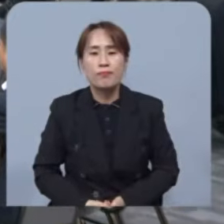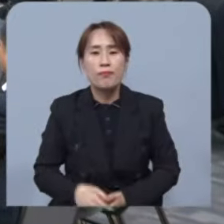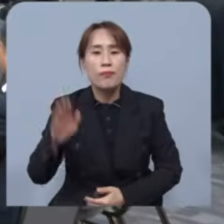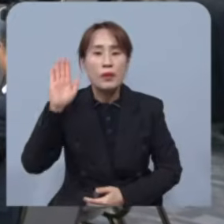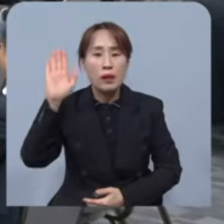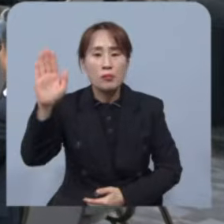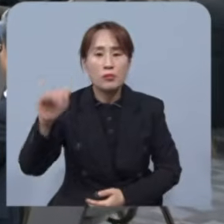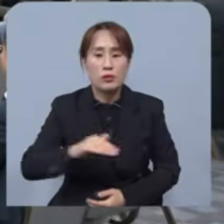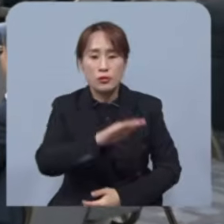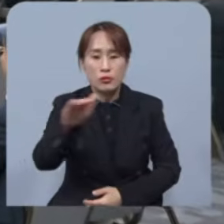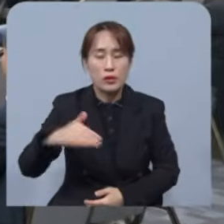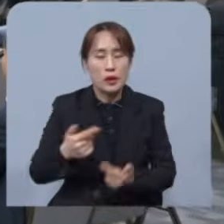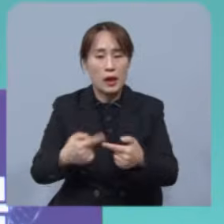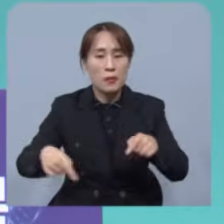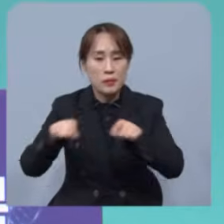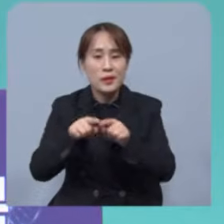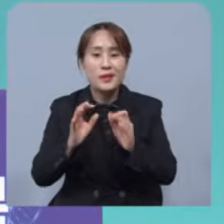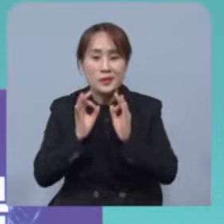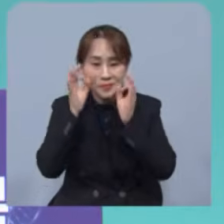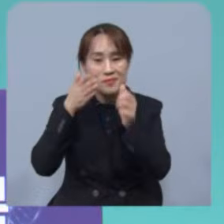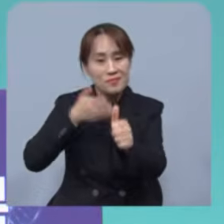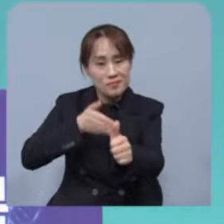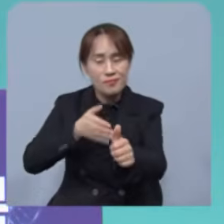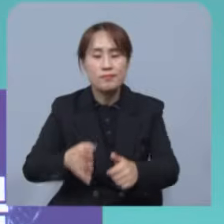앞으로도 우리가 이제 같이 함께 노력해야 되고요.